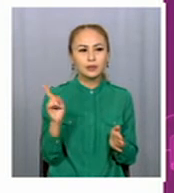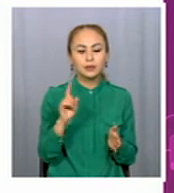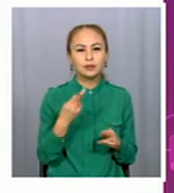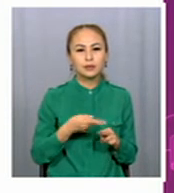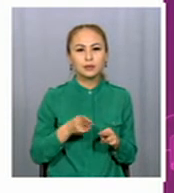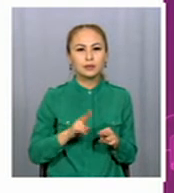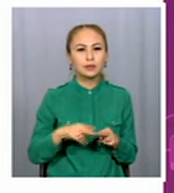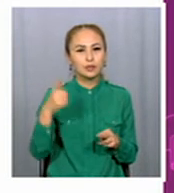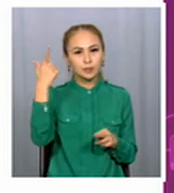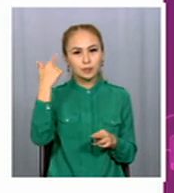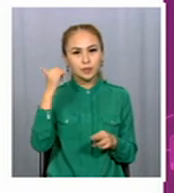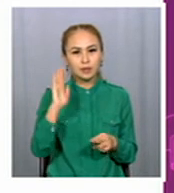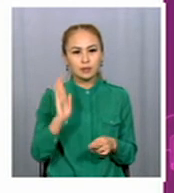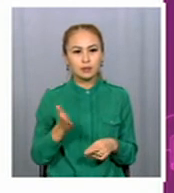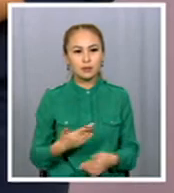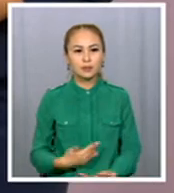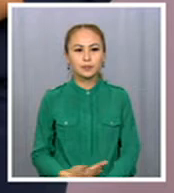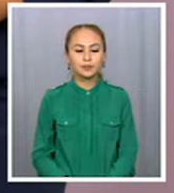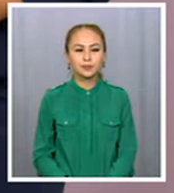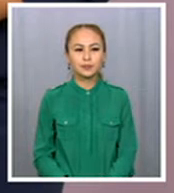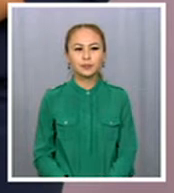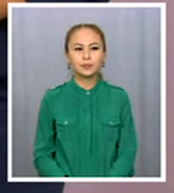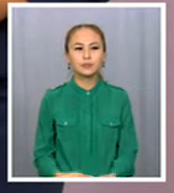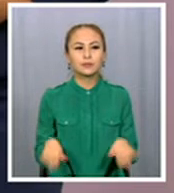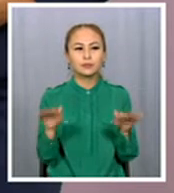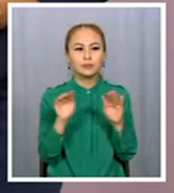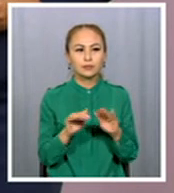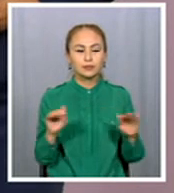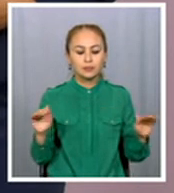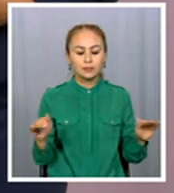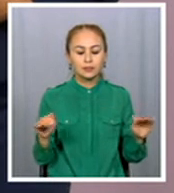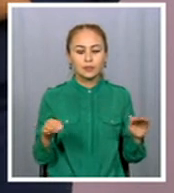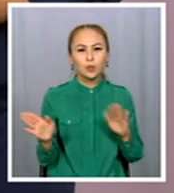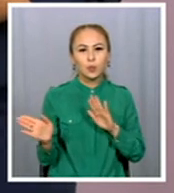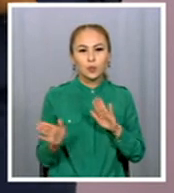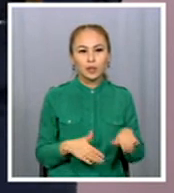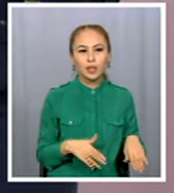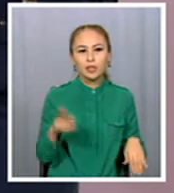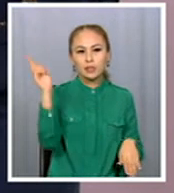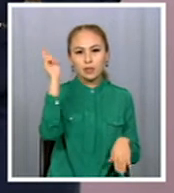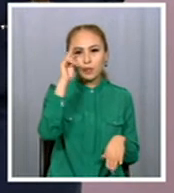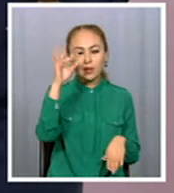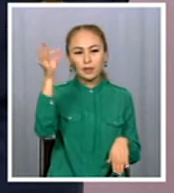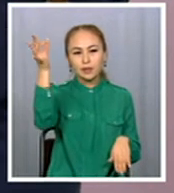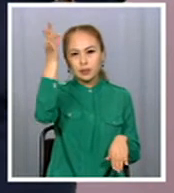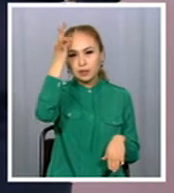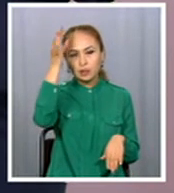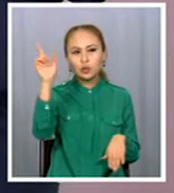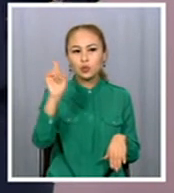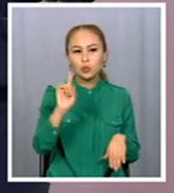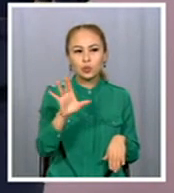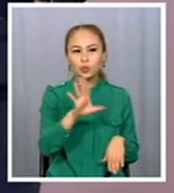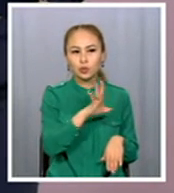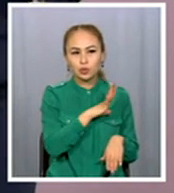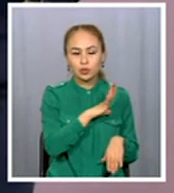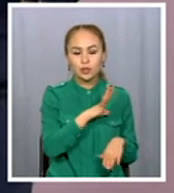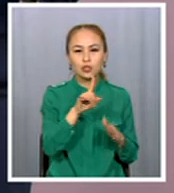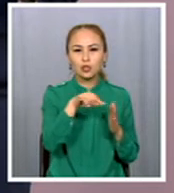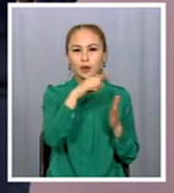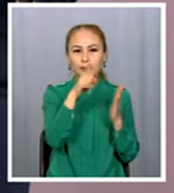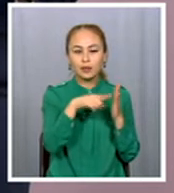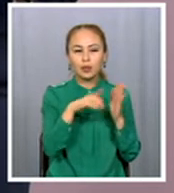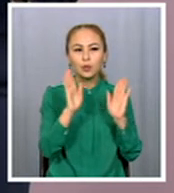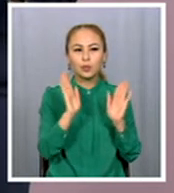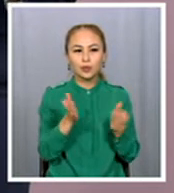галактиканың не екенін білесіңдер. Балалар, өткен сабақты еске түсіру үшін сұрақтар қояйын.